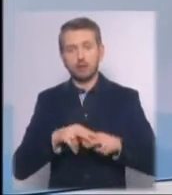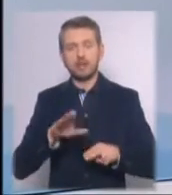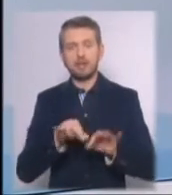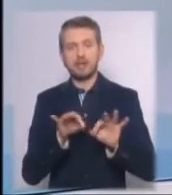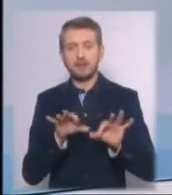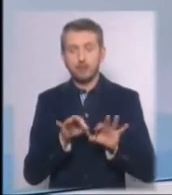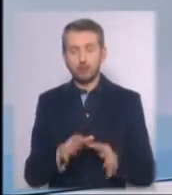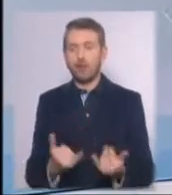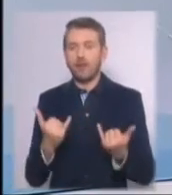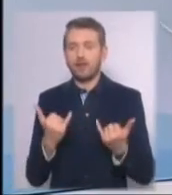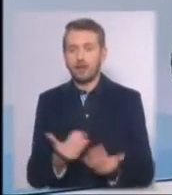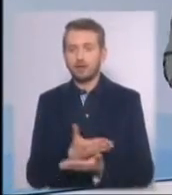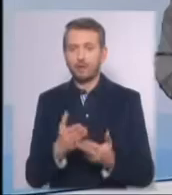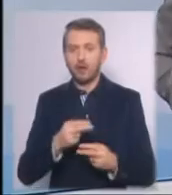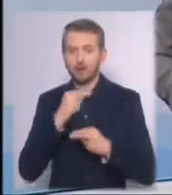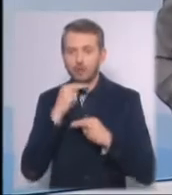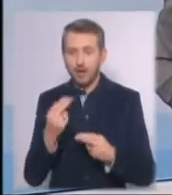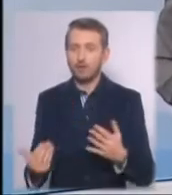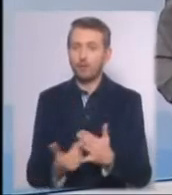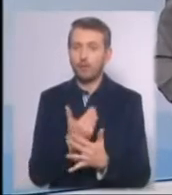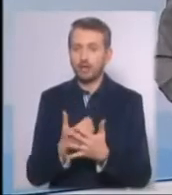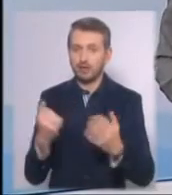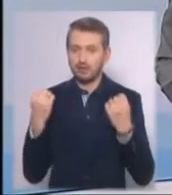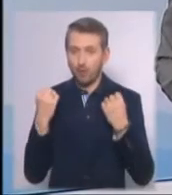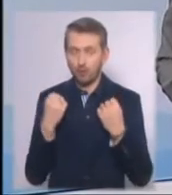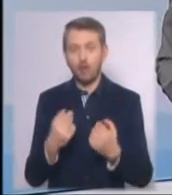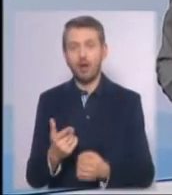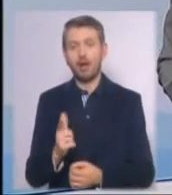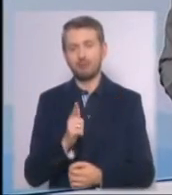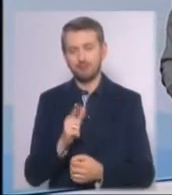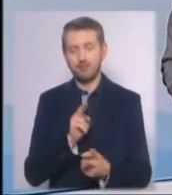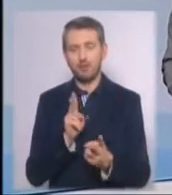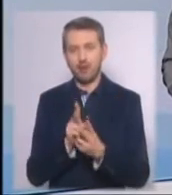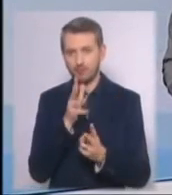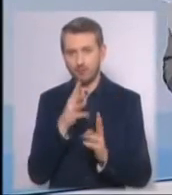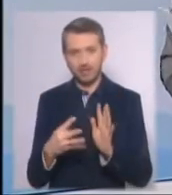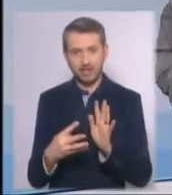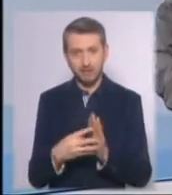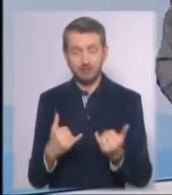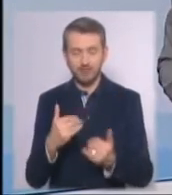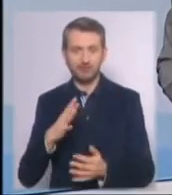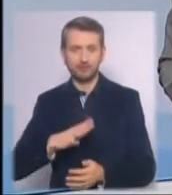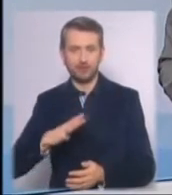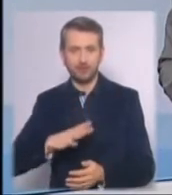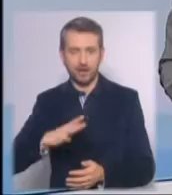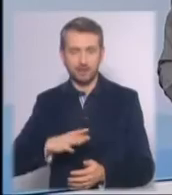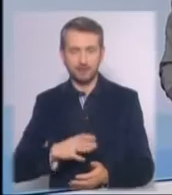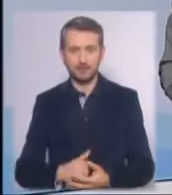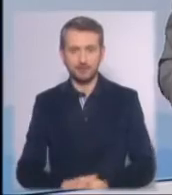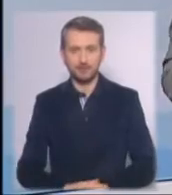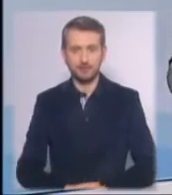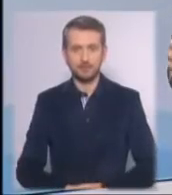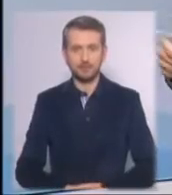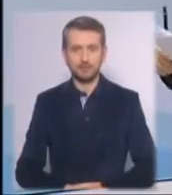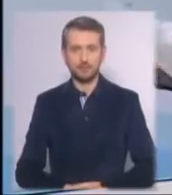А просто зараз до вашої уваги новини спорту від Руслана Свіріни. А я ж з вами побачуся 21-й у свіжому випуску СТН. Не